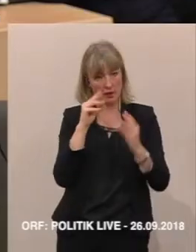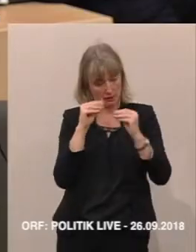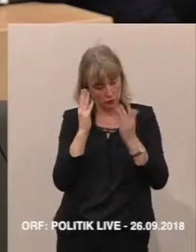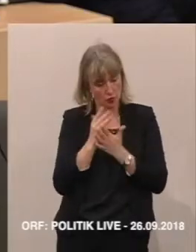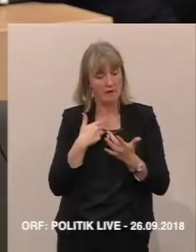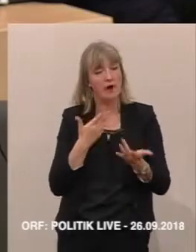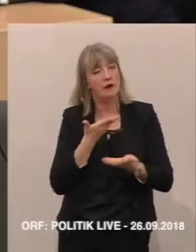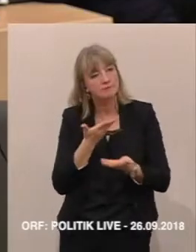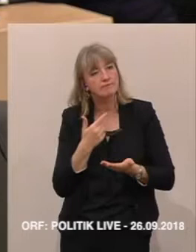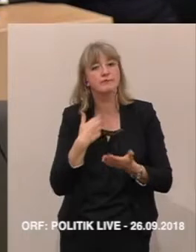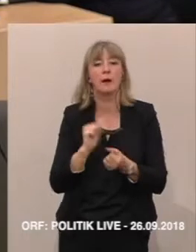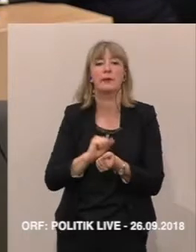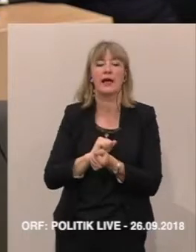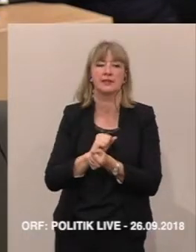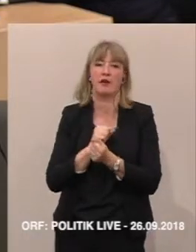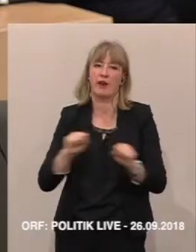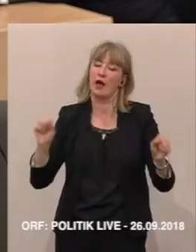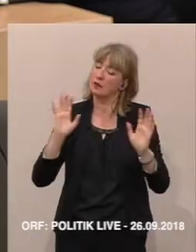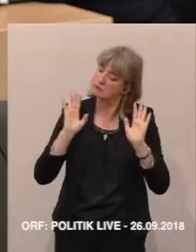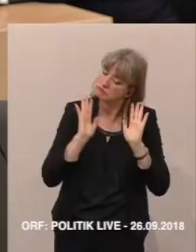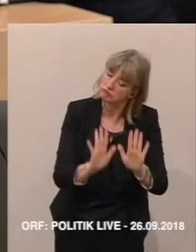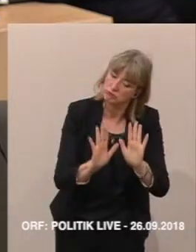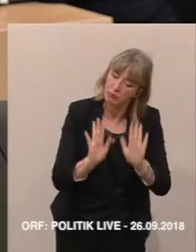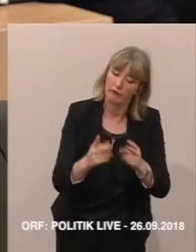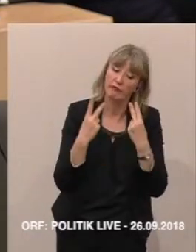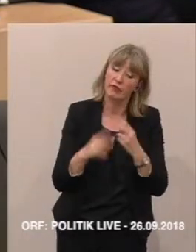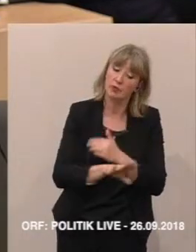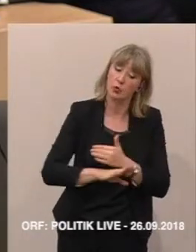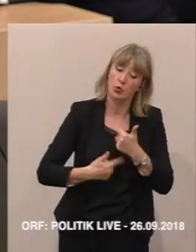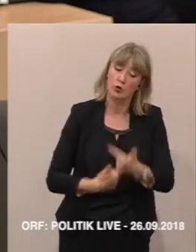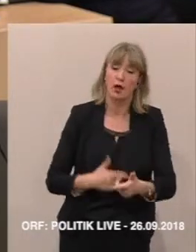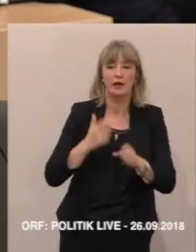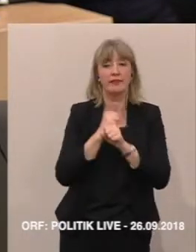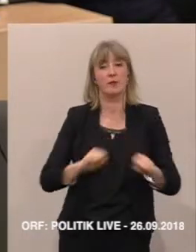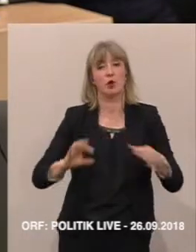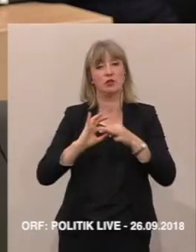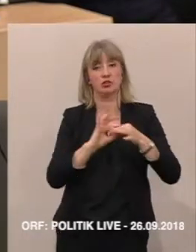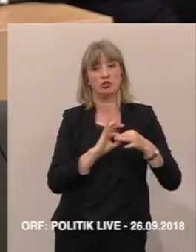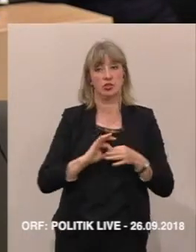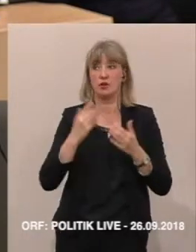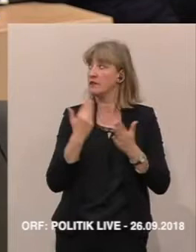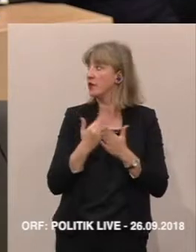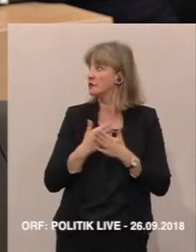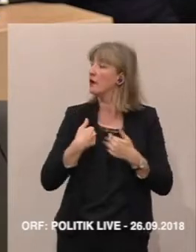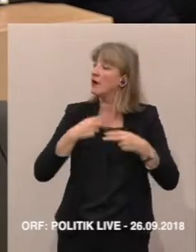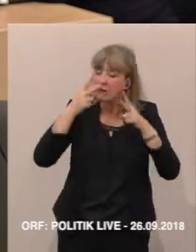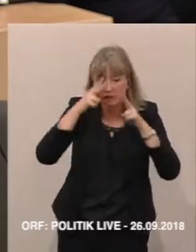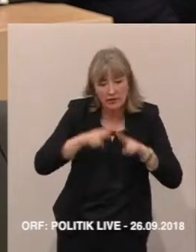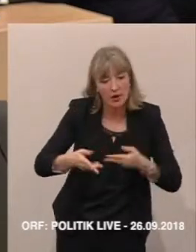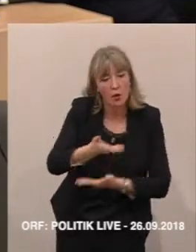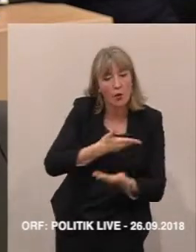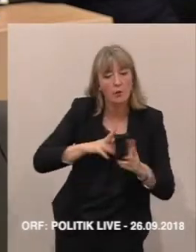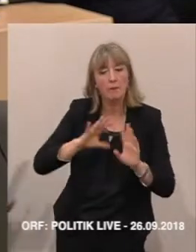habe vermittelt, dass die Pressefreiheit unantastbar und ein wesentlicher Grundpfeiler einer demokratischen Gesellschaft und mir daher ein vertrauensvoller Umgang mit